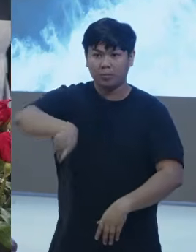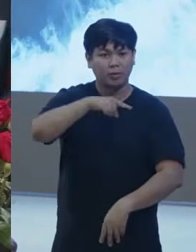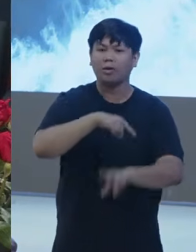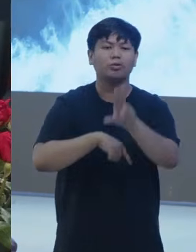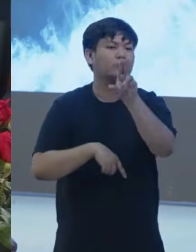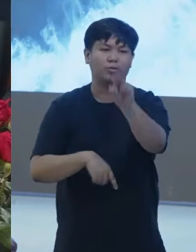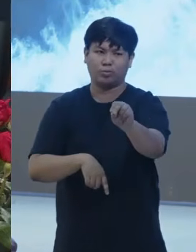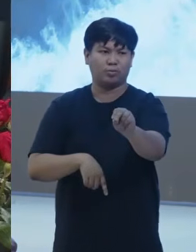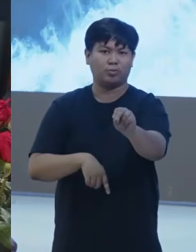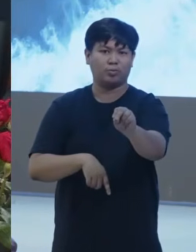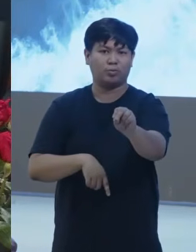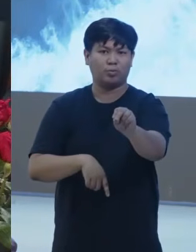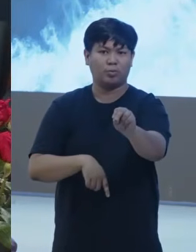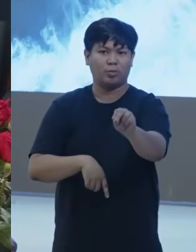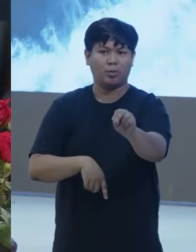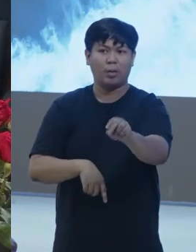Kanya.